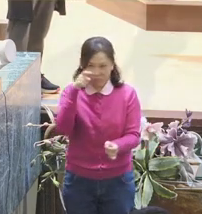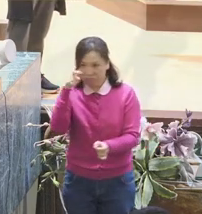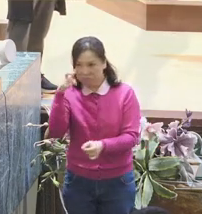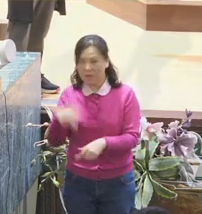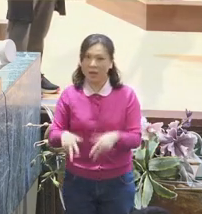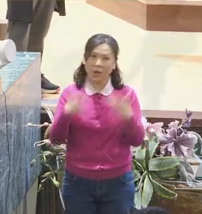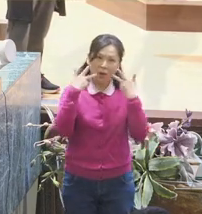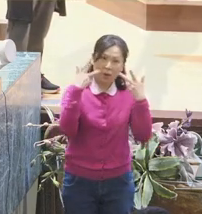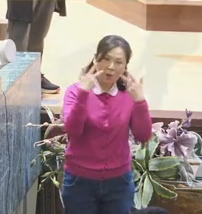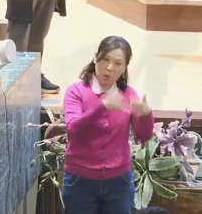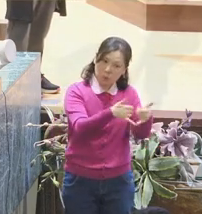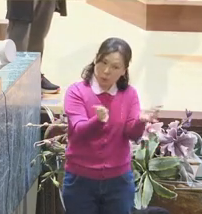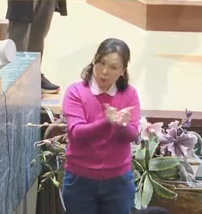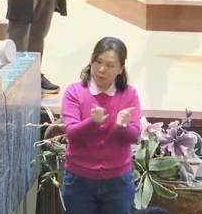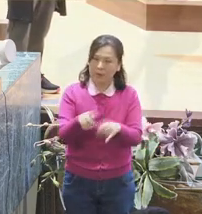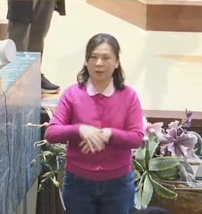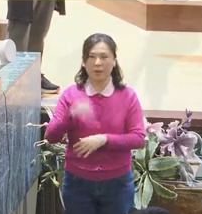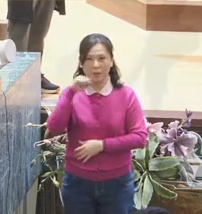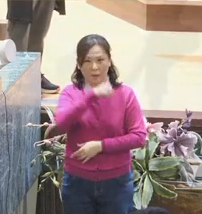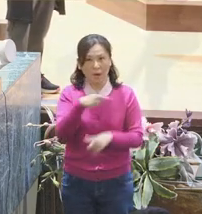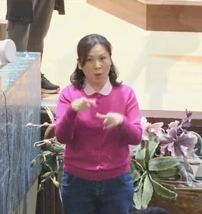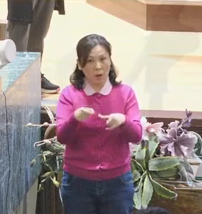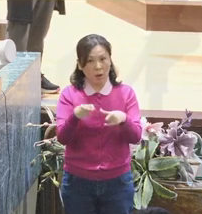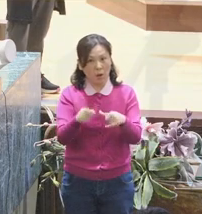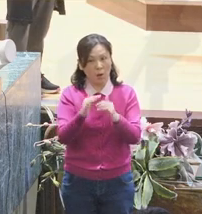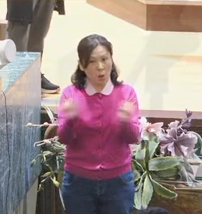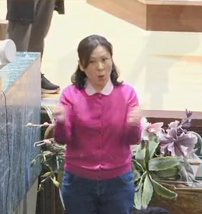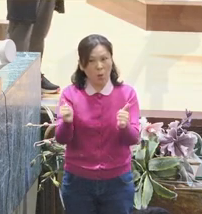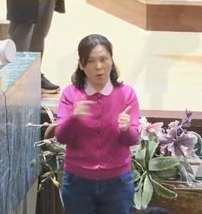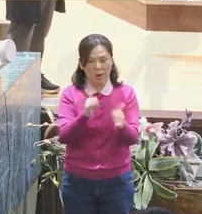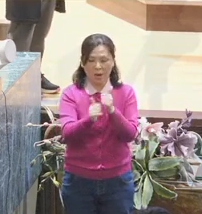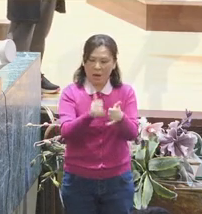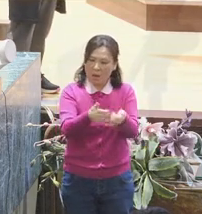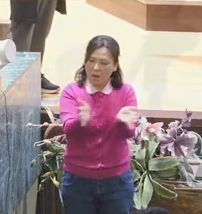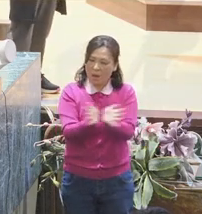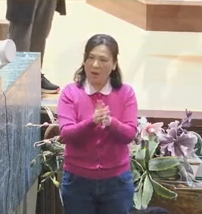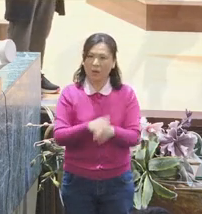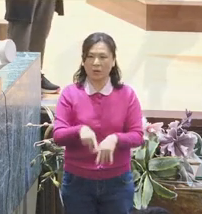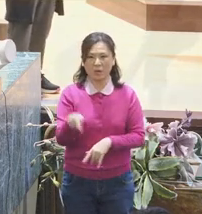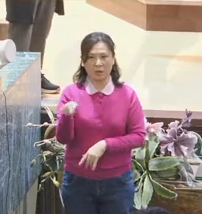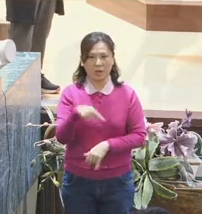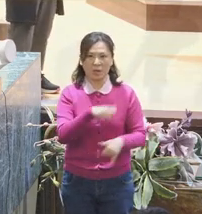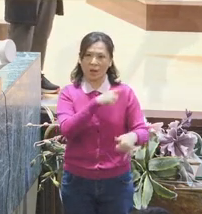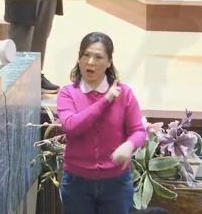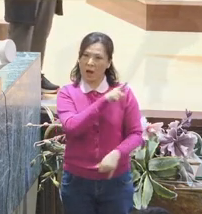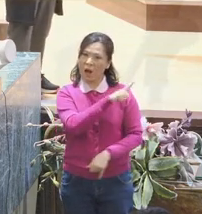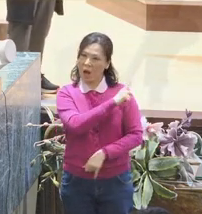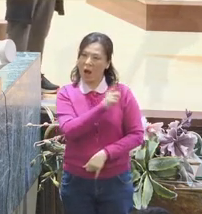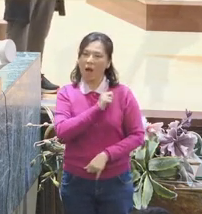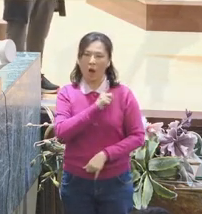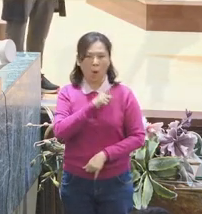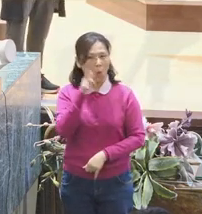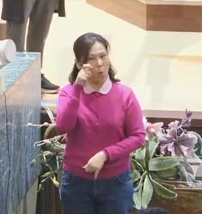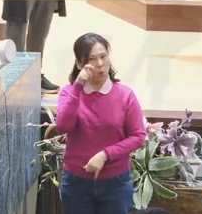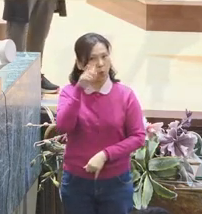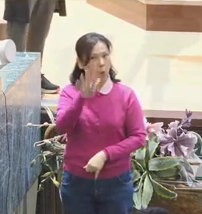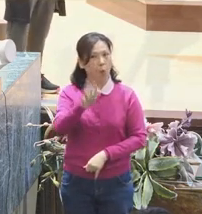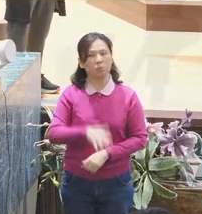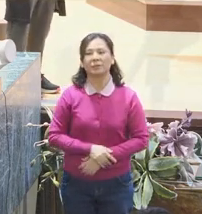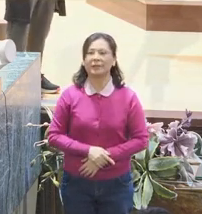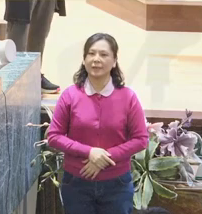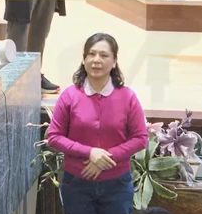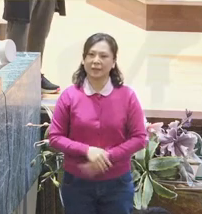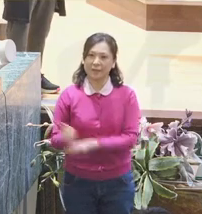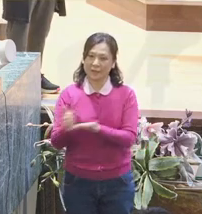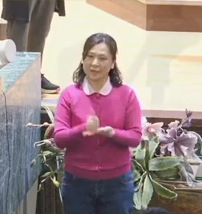住民族群或者是台湾的公民科技社群，那他都有他的一些观察。那我们请他来分